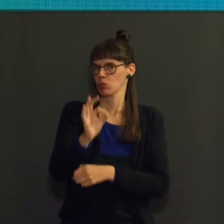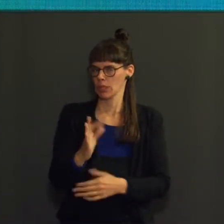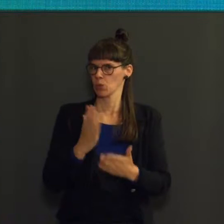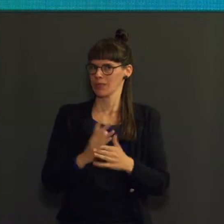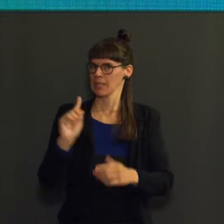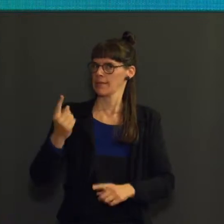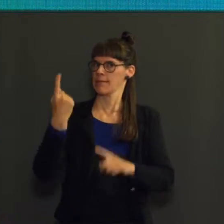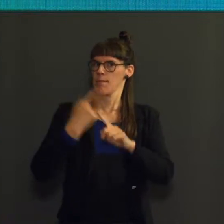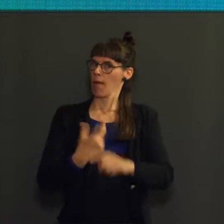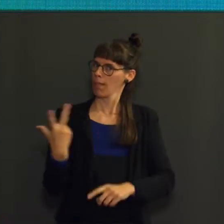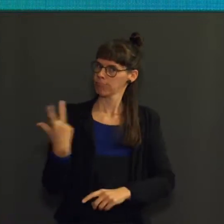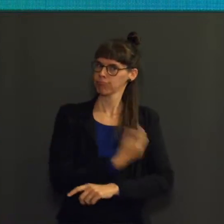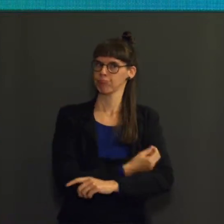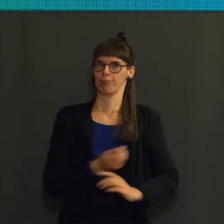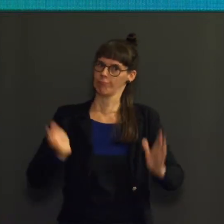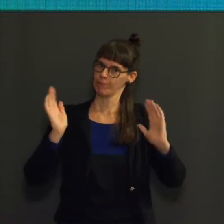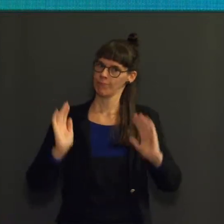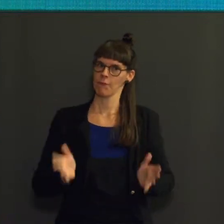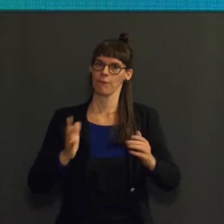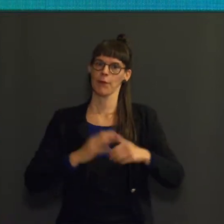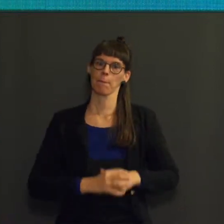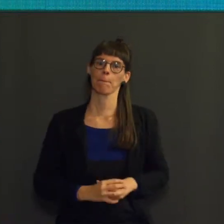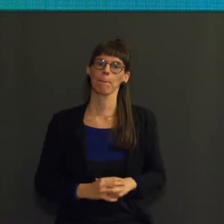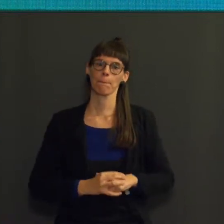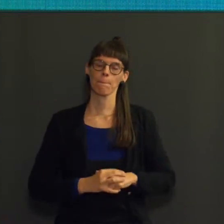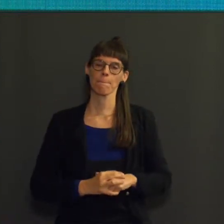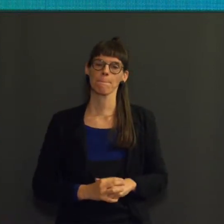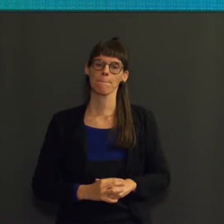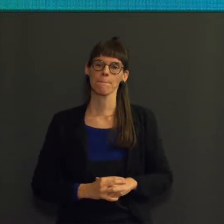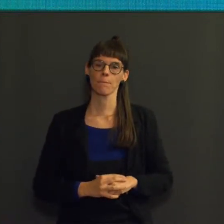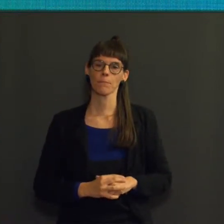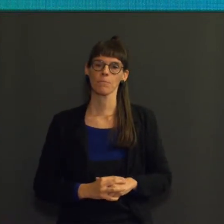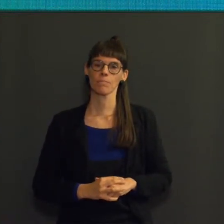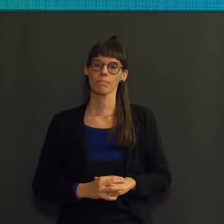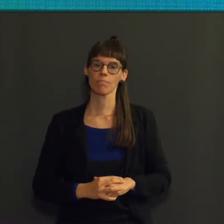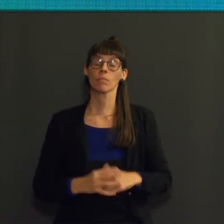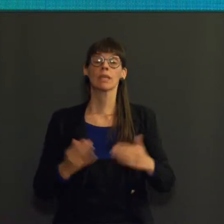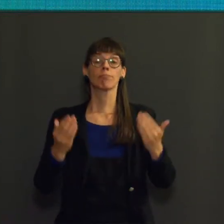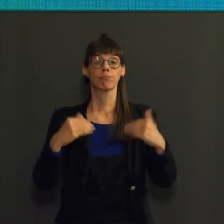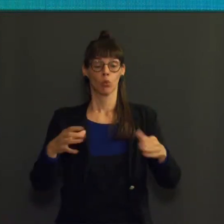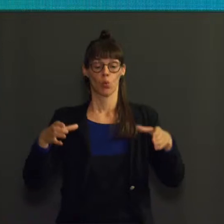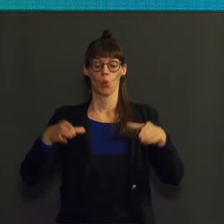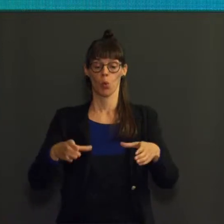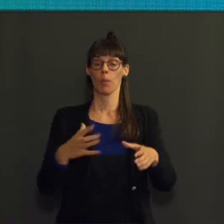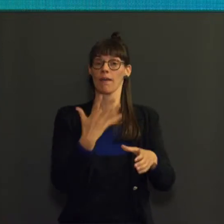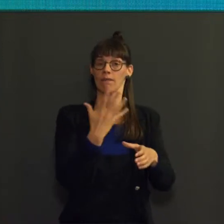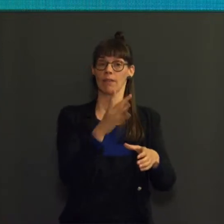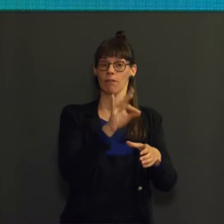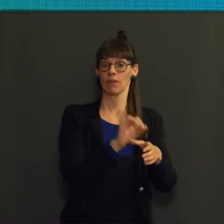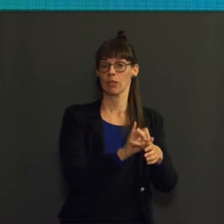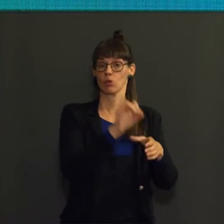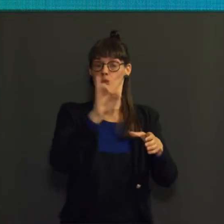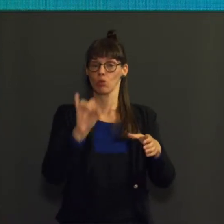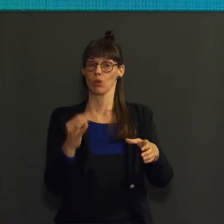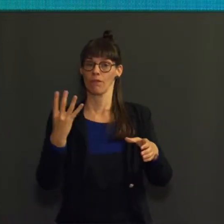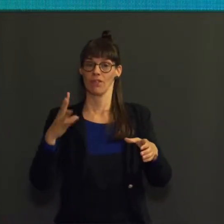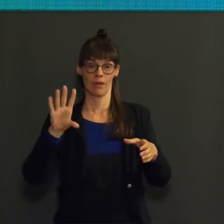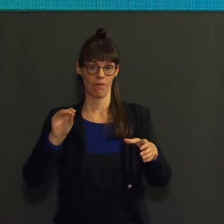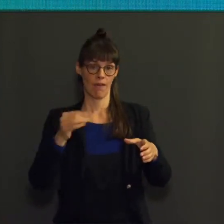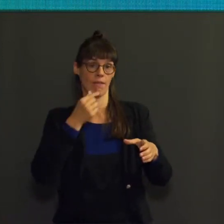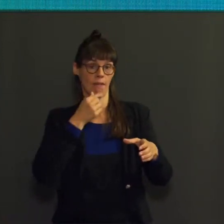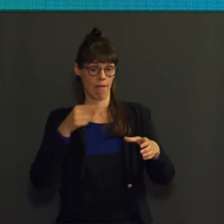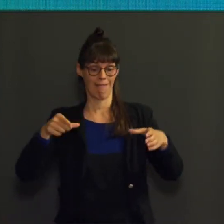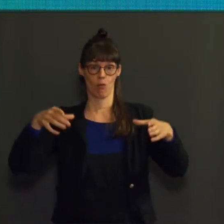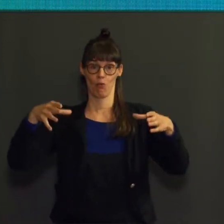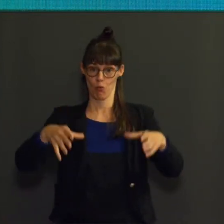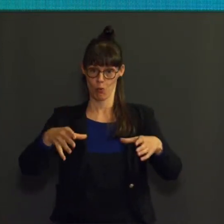een eerste dosis heeft gekregen. De categorie van 45 tot 54